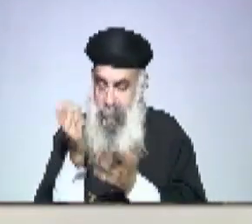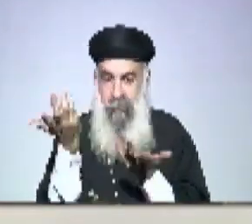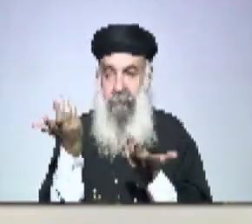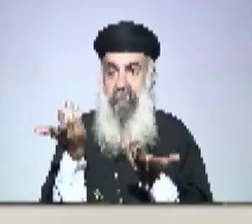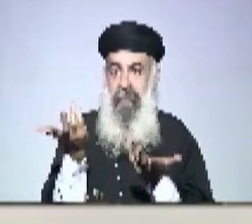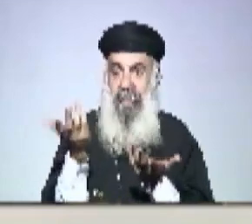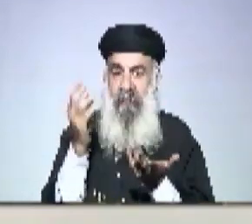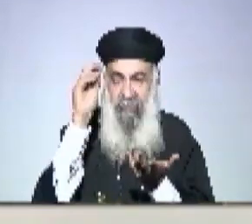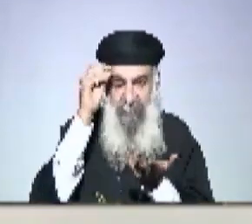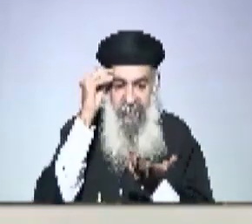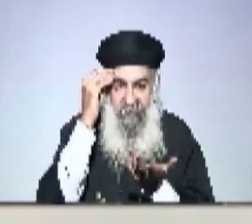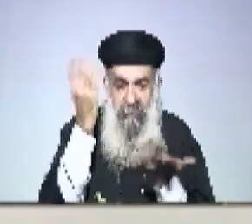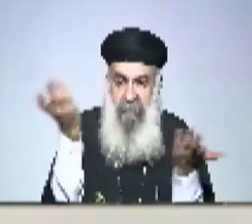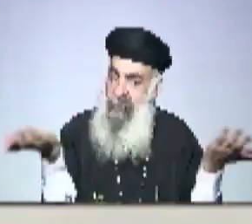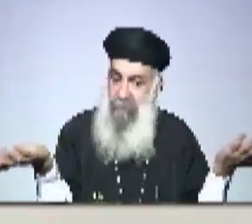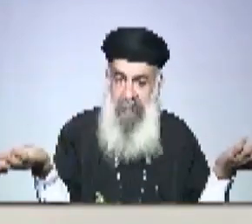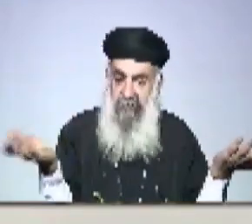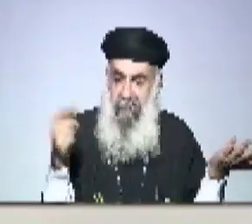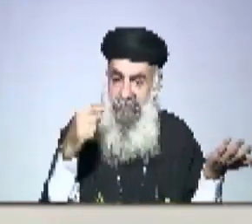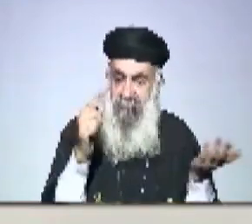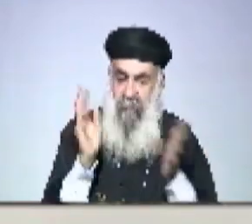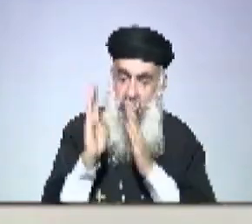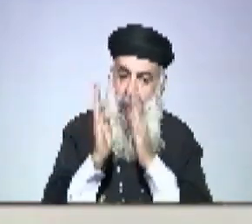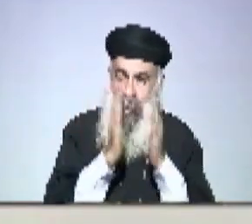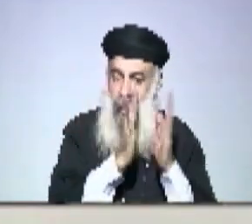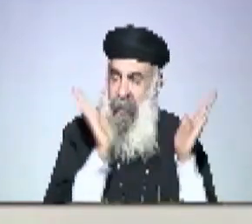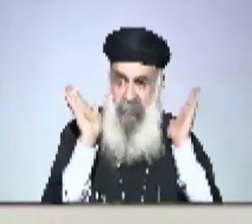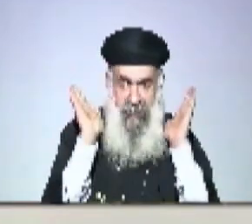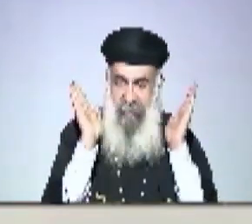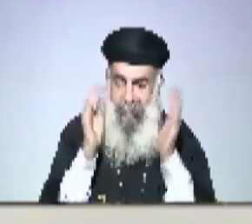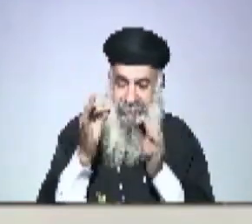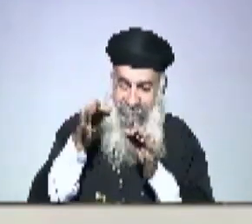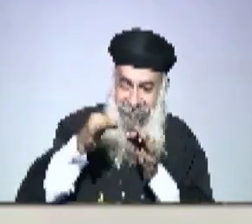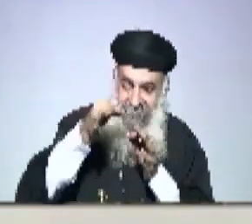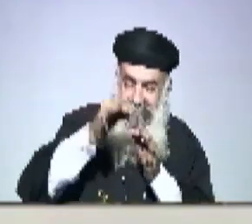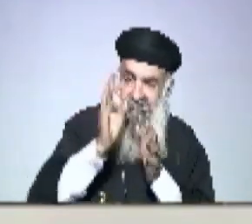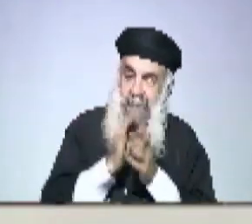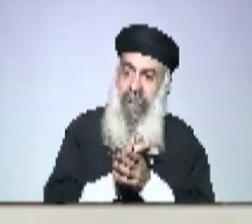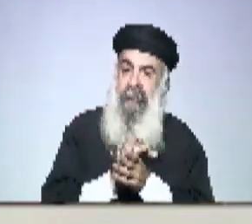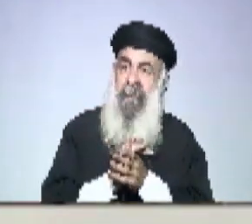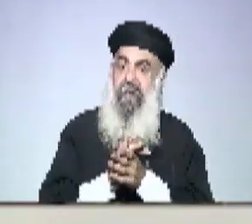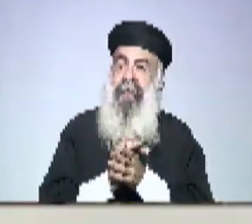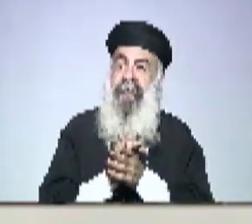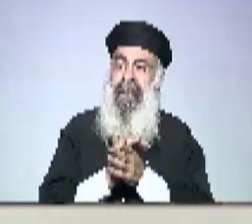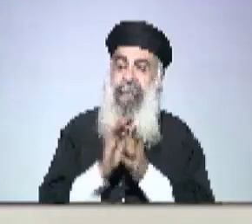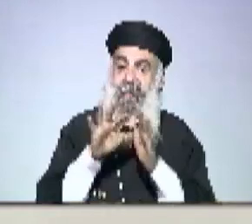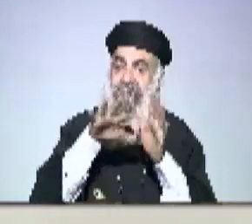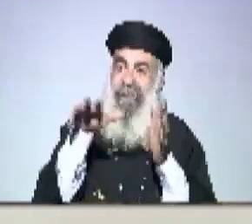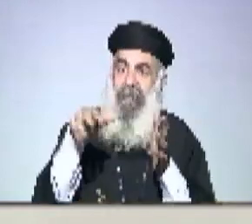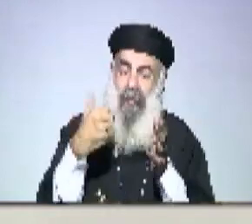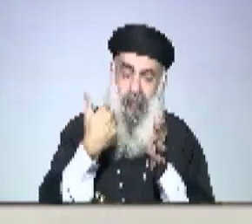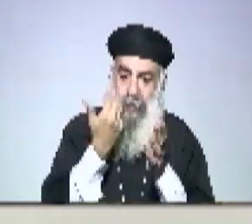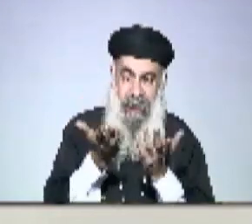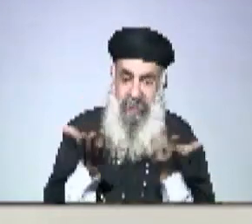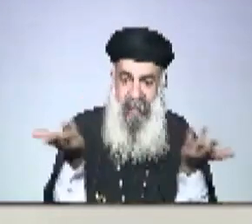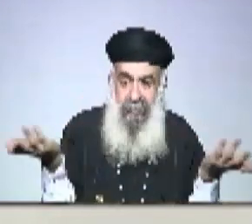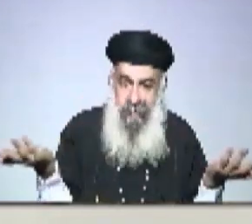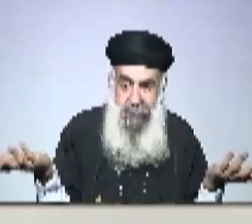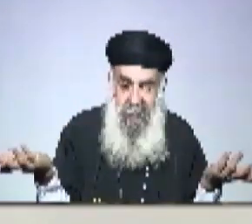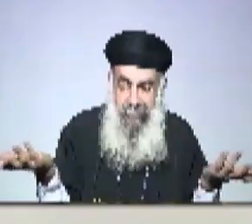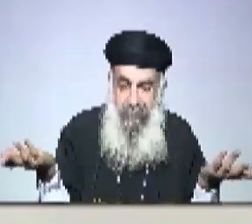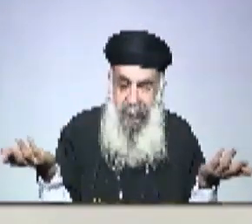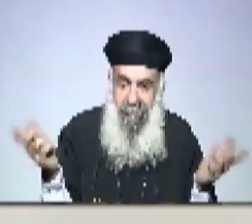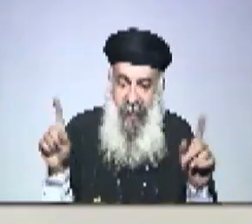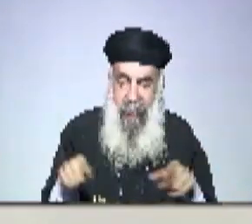بنبقى فاهمين بس قصته ايه وتاريخه ايه وبعدين ايه الوحاشه اللي موجوده في الح يعني